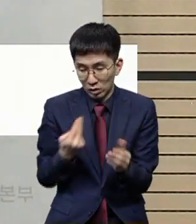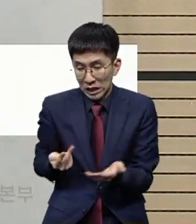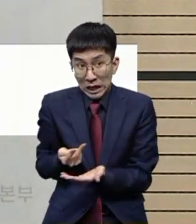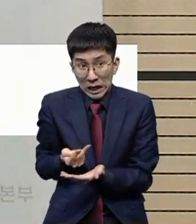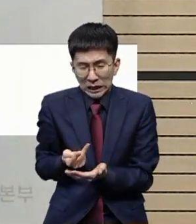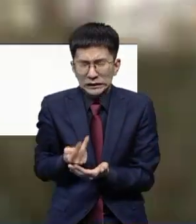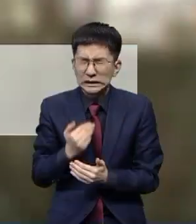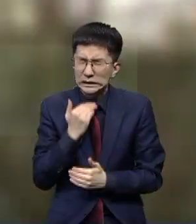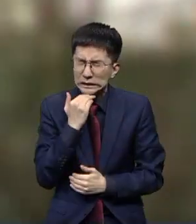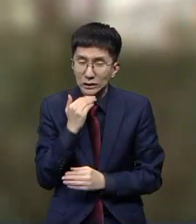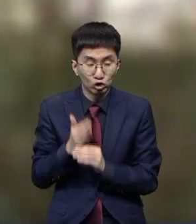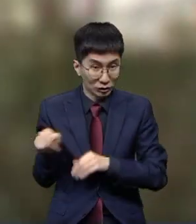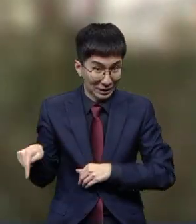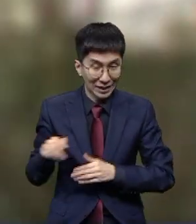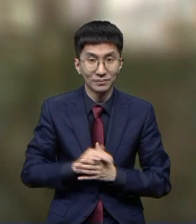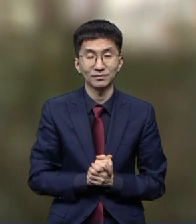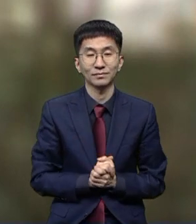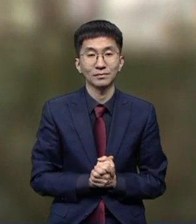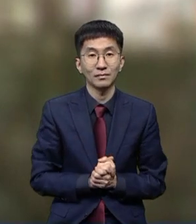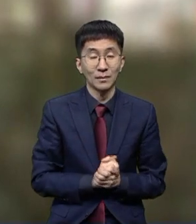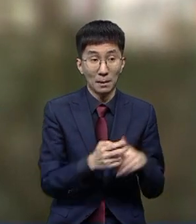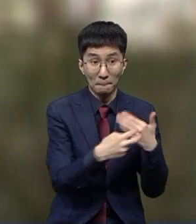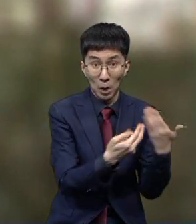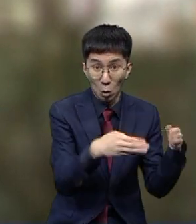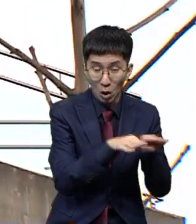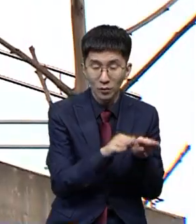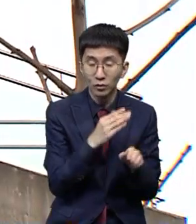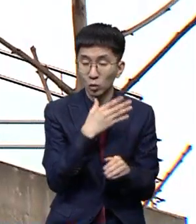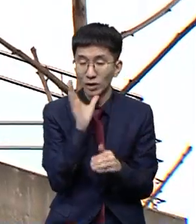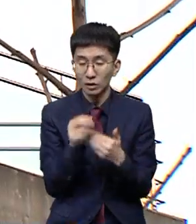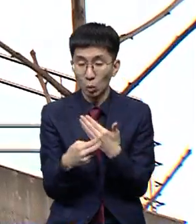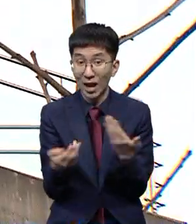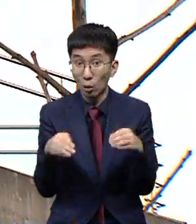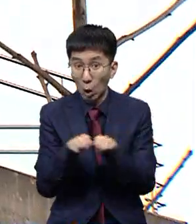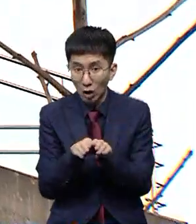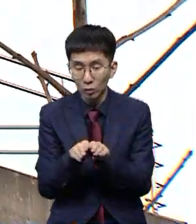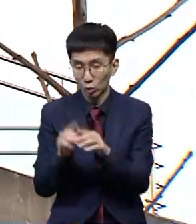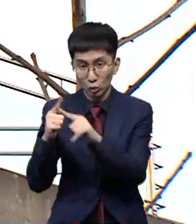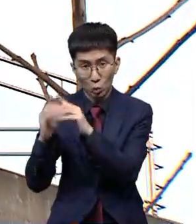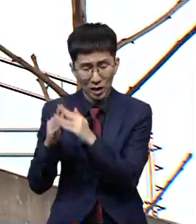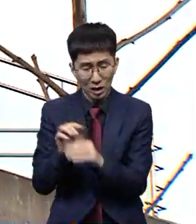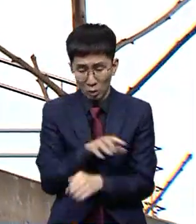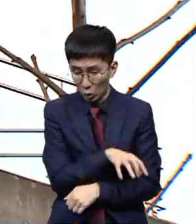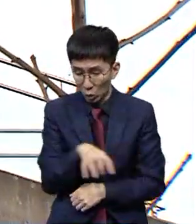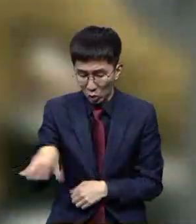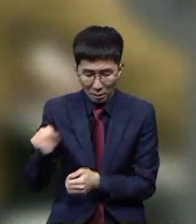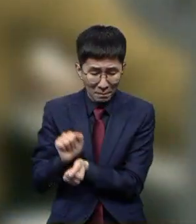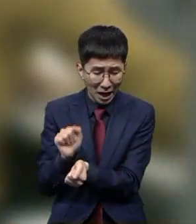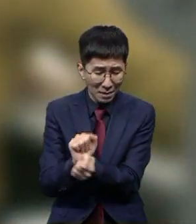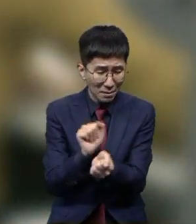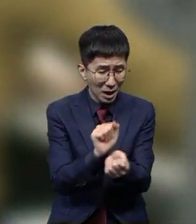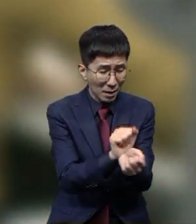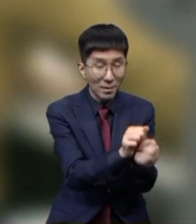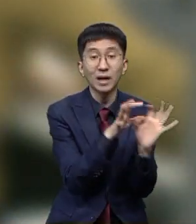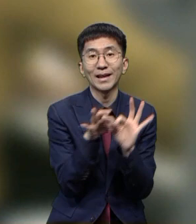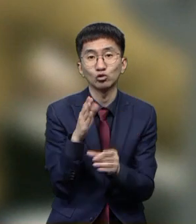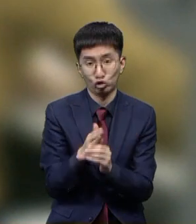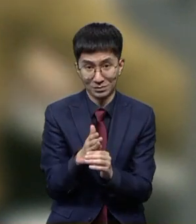대기 중에 있습니다. 병원과 요양시설, 교회 등 기존 집단 감염지에서 계속 추가 확진자가 나오는